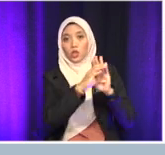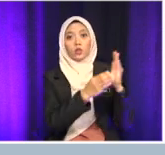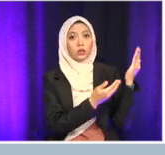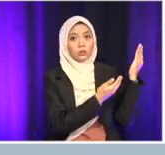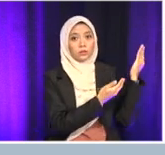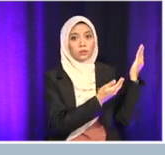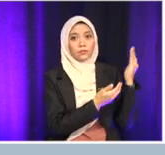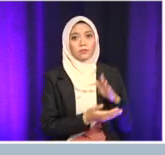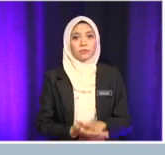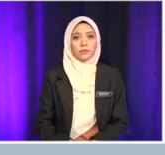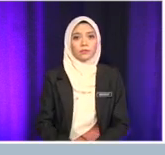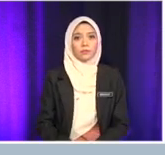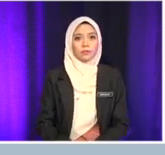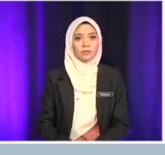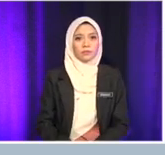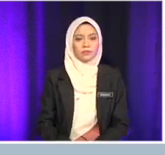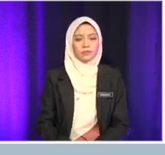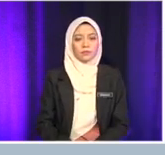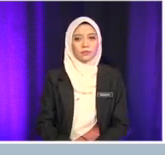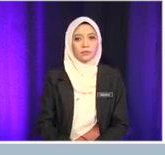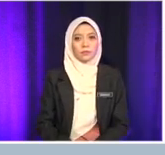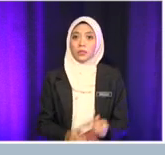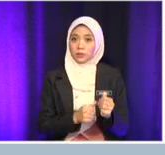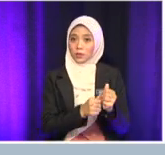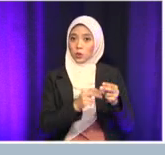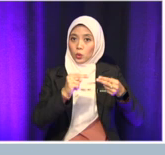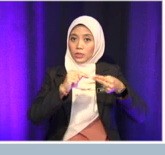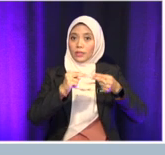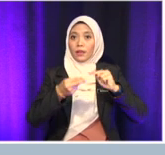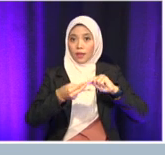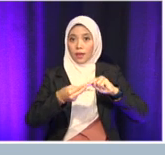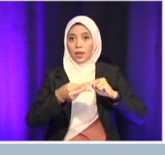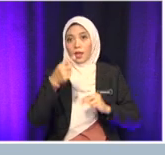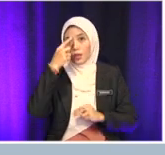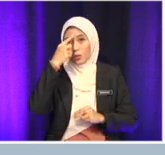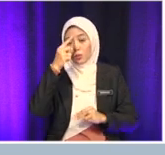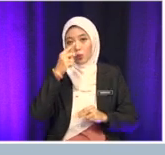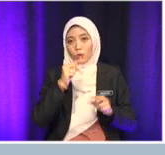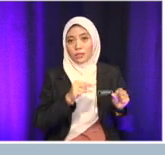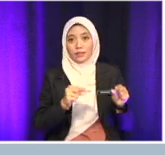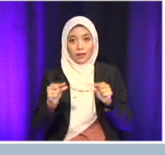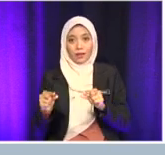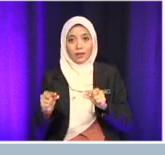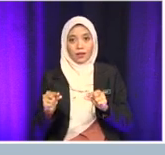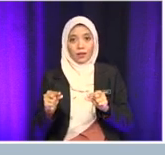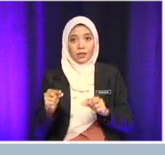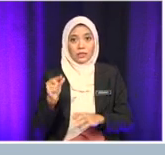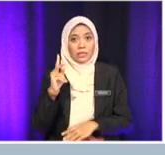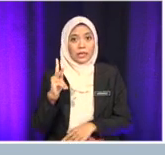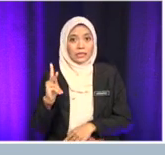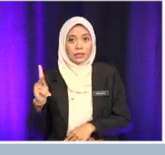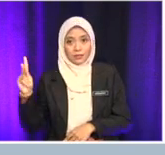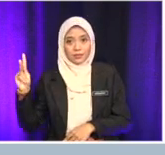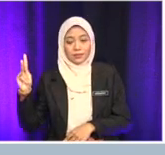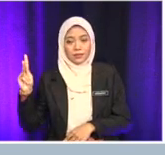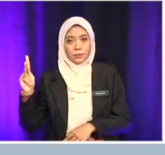pilih X nilai yang positif murid-murid kenegaraan ke kanan mana kalian nilainya